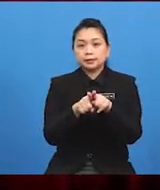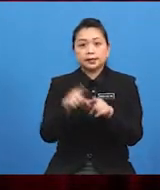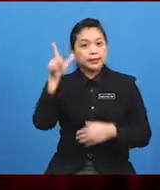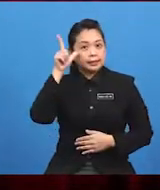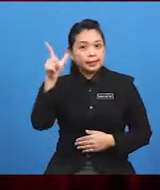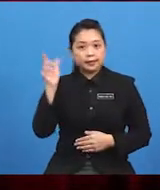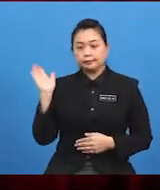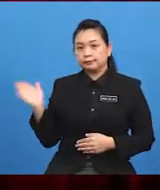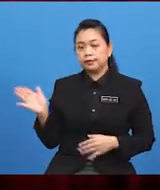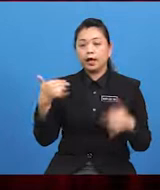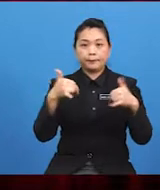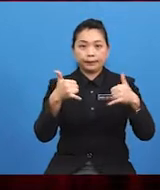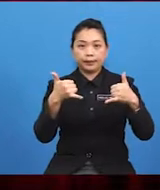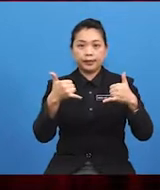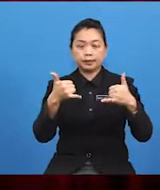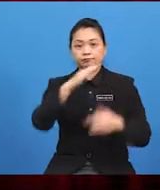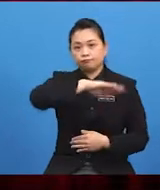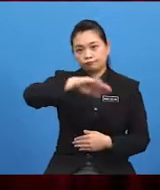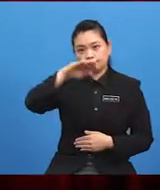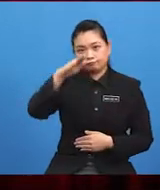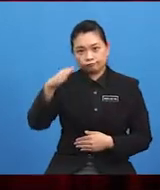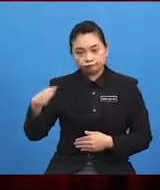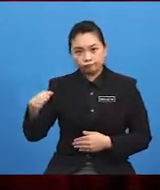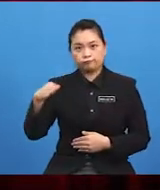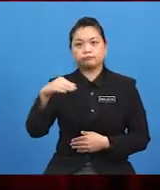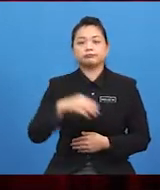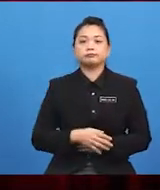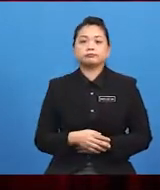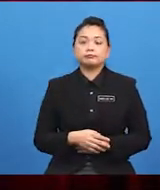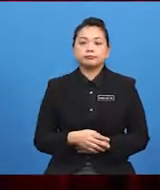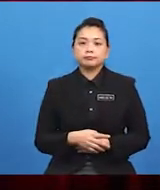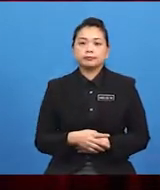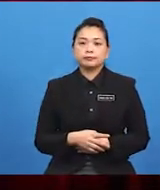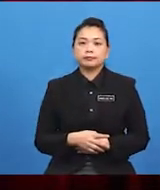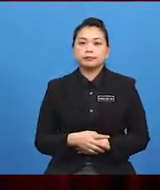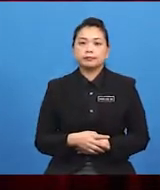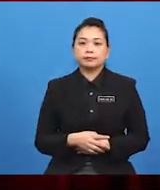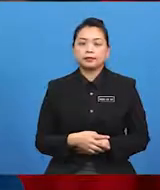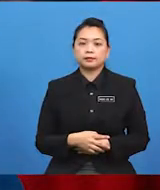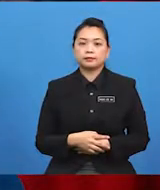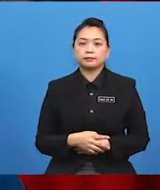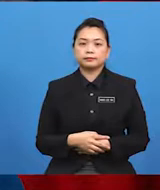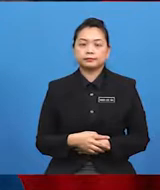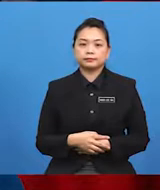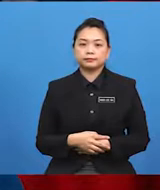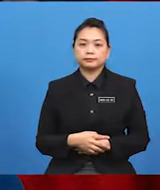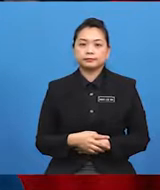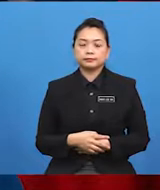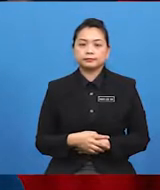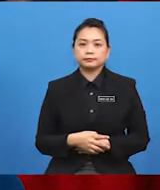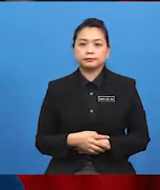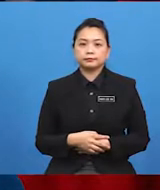sama-sama melihat saudari Nor memainkan arpeggio makam kud. Silakan, Nor.